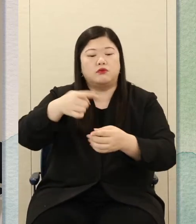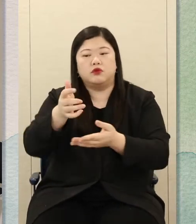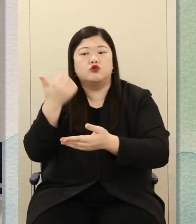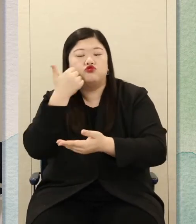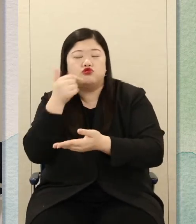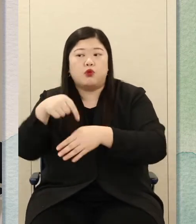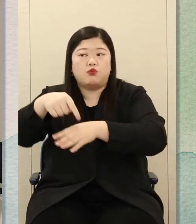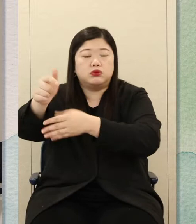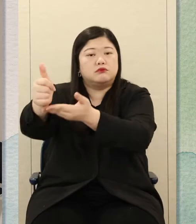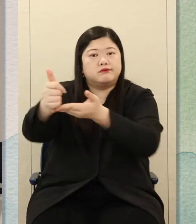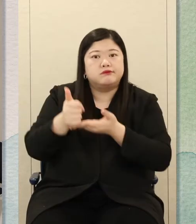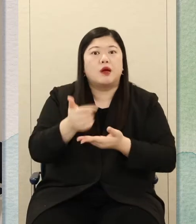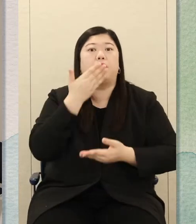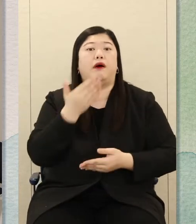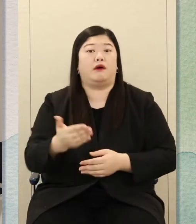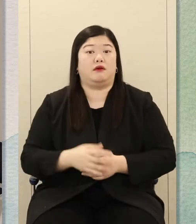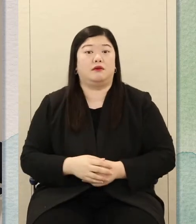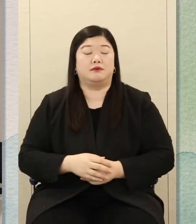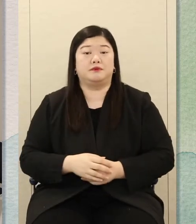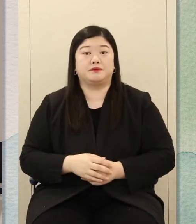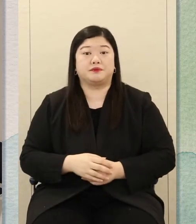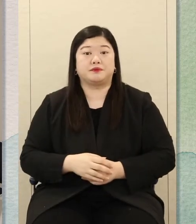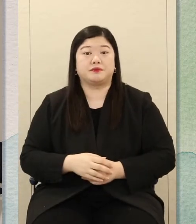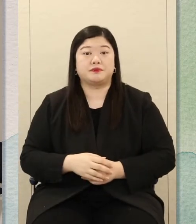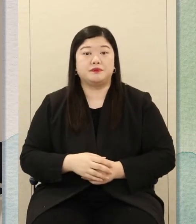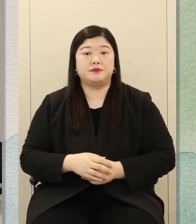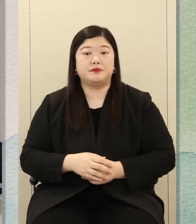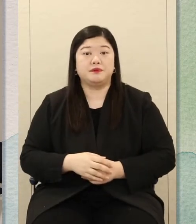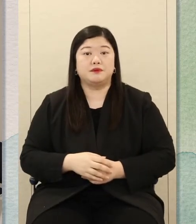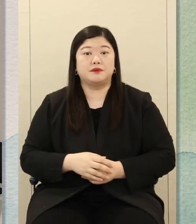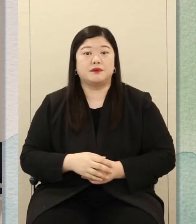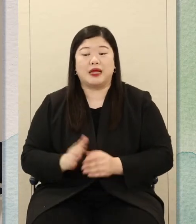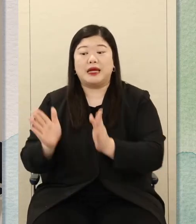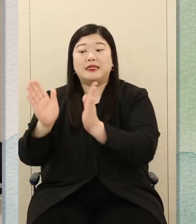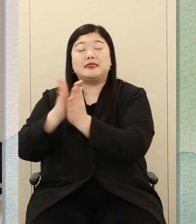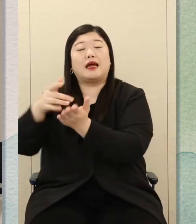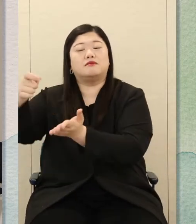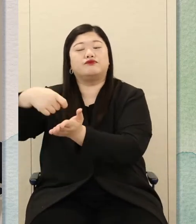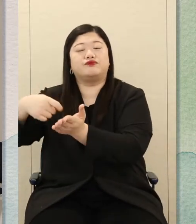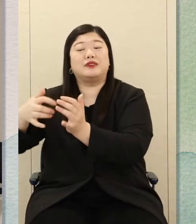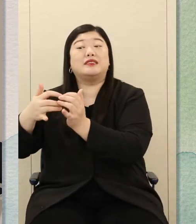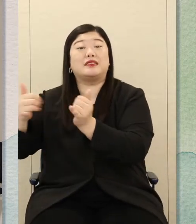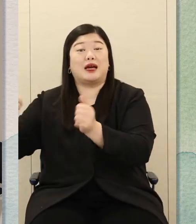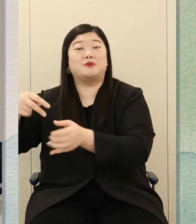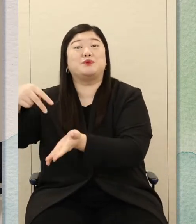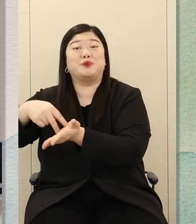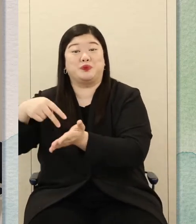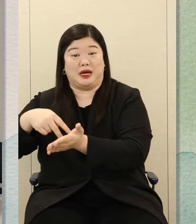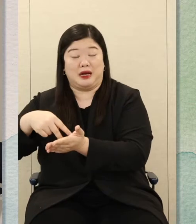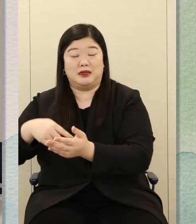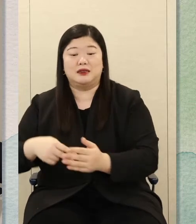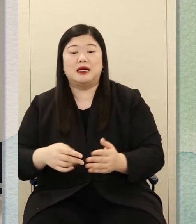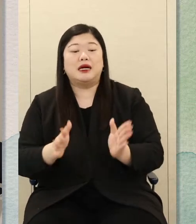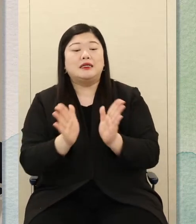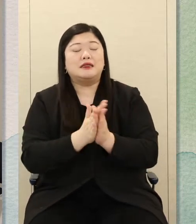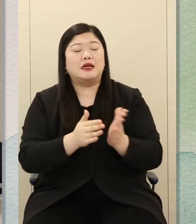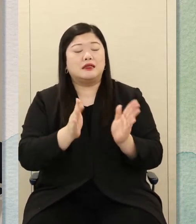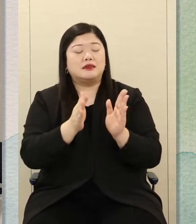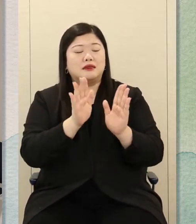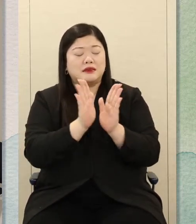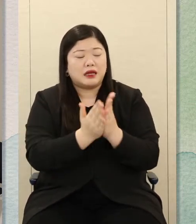이 필자들의 제일 큰 특징이 뭐냐? 독자들이 부르면 무조건 가요. 독자들이 없으면 안